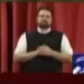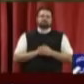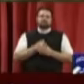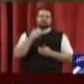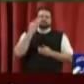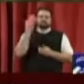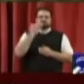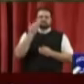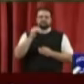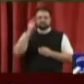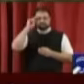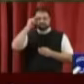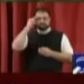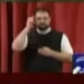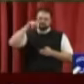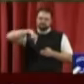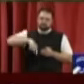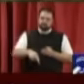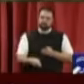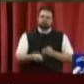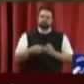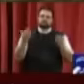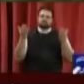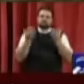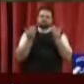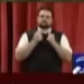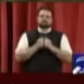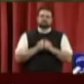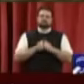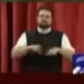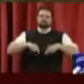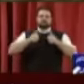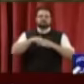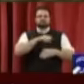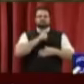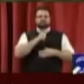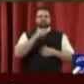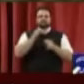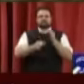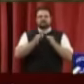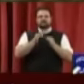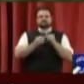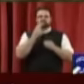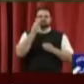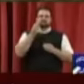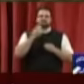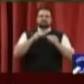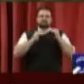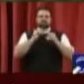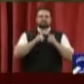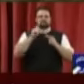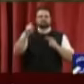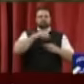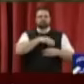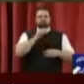citești, tu intri în profunzimea ceea ce scrie, treci prin filtrul tău, vezi, se potrivește cu tine, ai ceva de învățat, treci la un nivel următor.